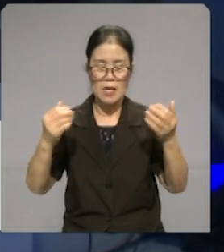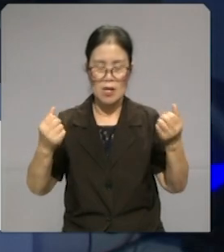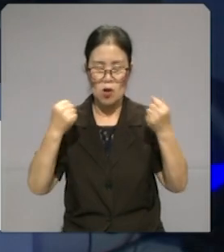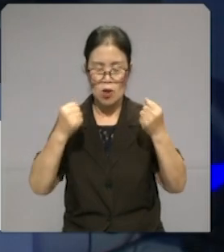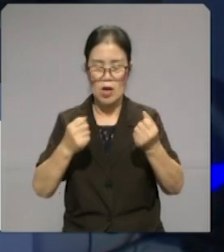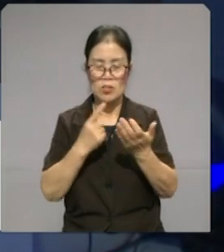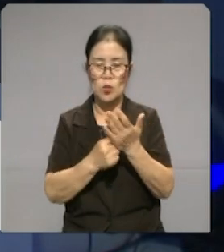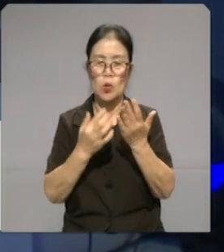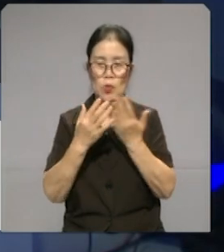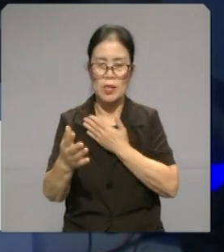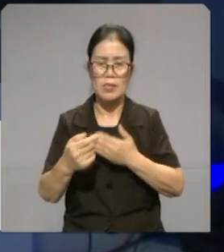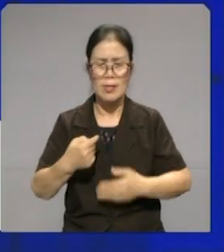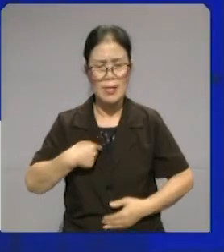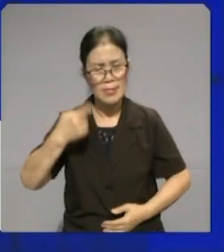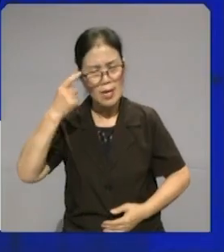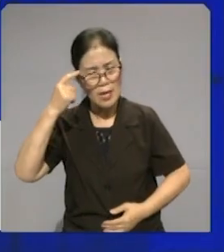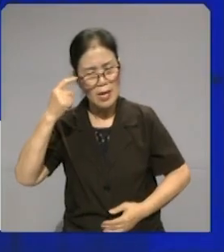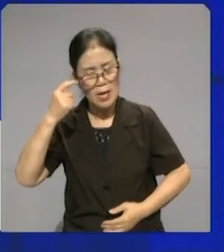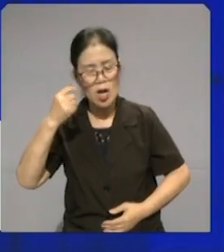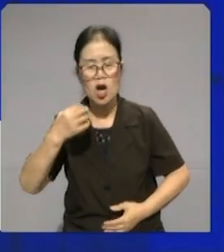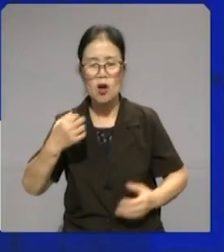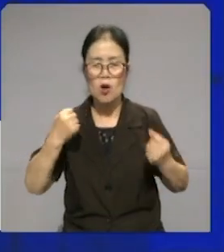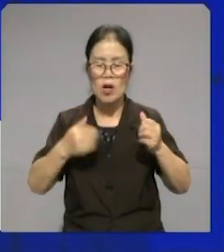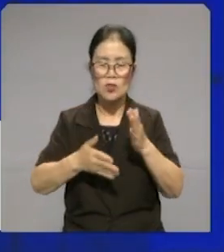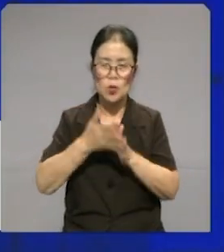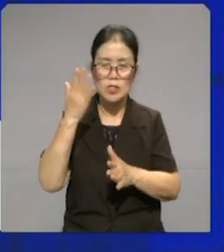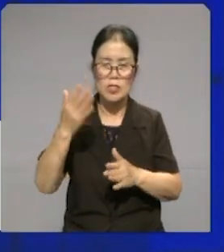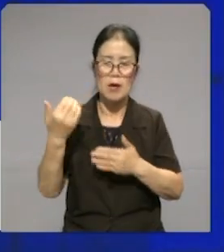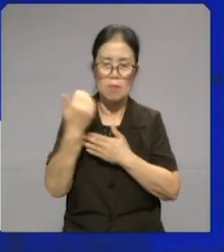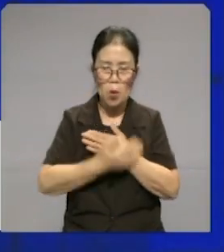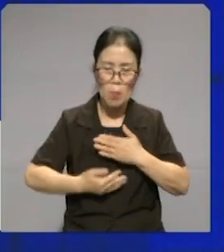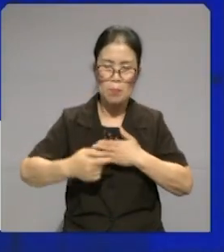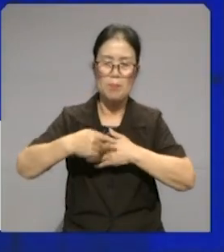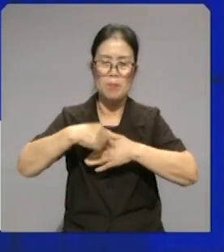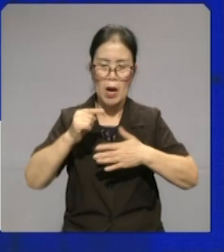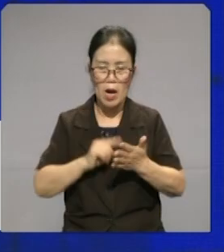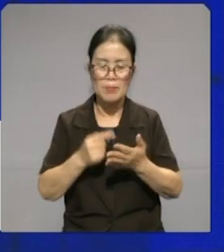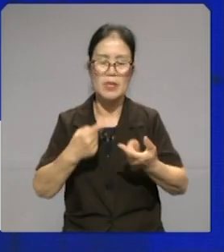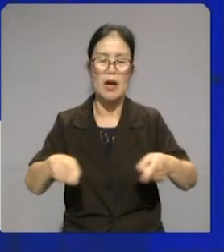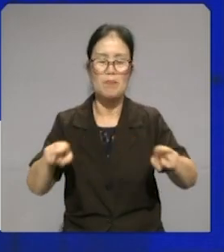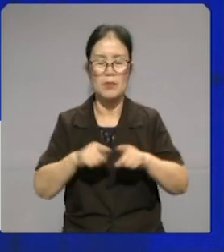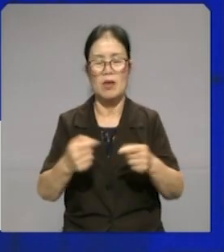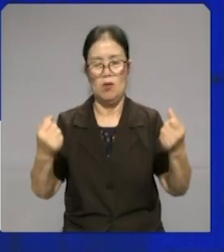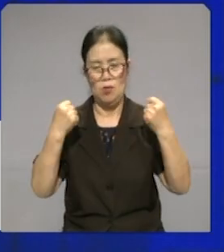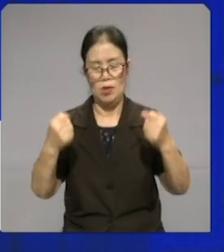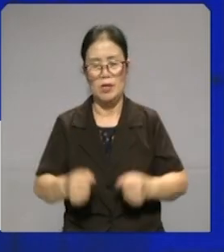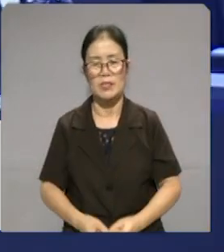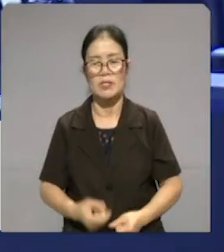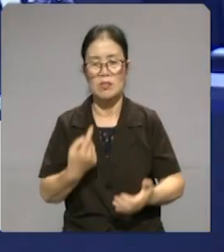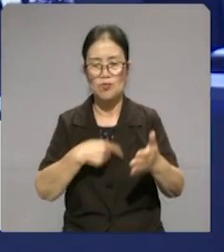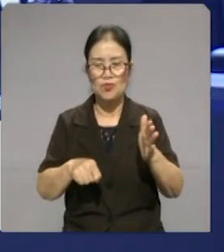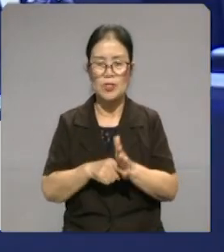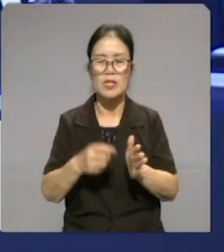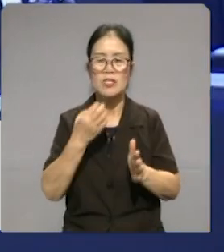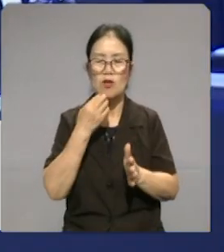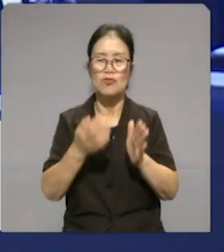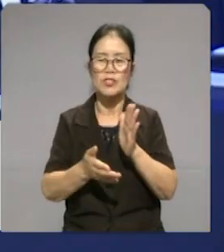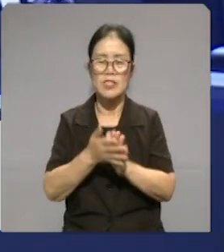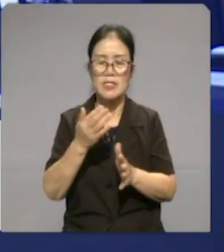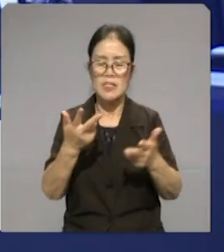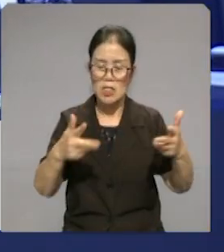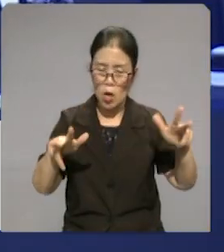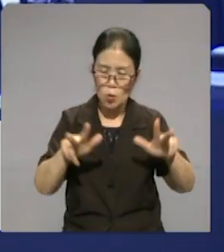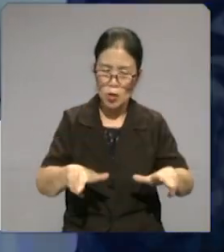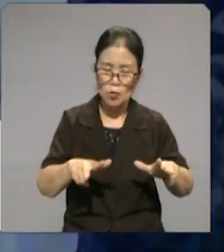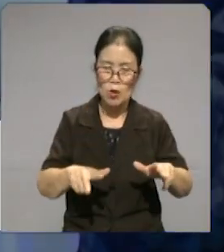세계대학생건강총회에서 제가 생각하는 건강도시는 시민의 몸과 마음이 함께 건강한 곳이라며 이를 위해 서울시는